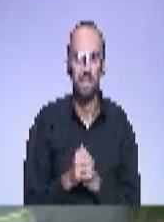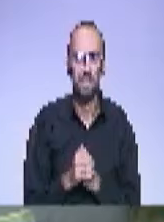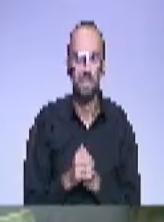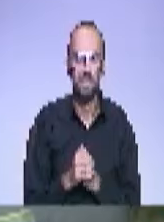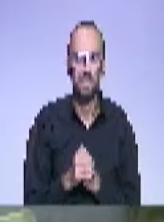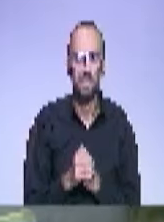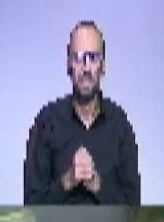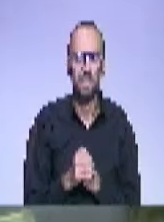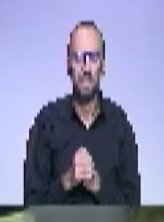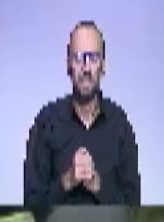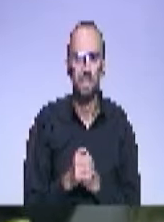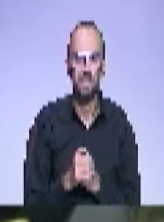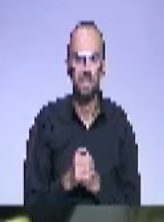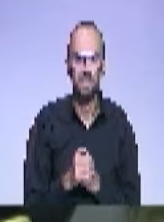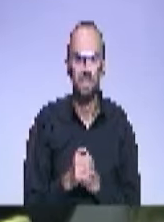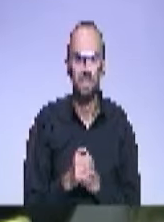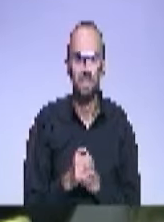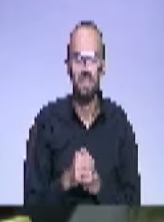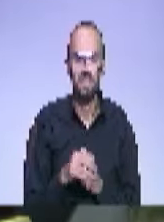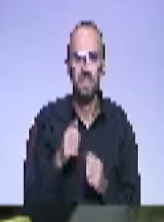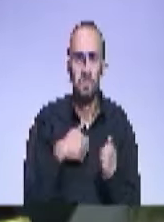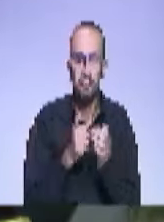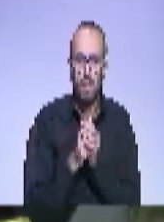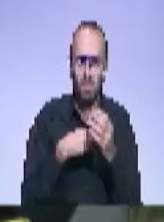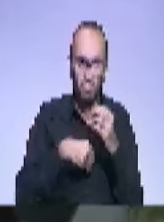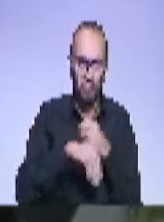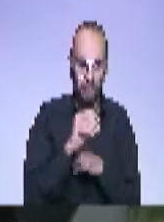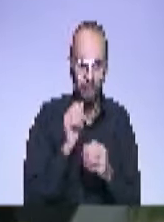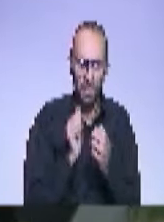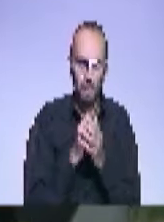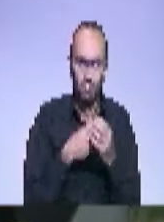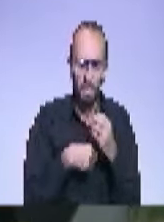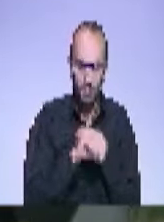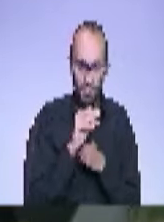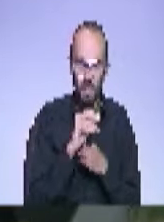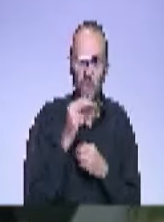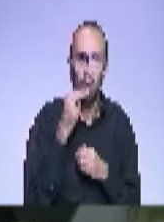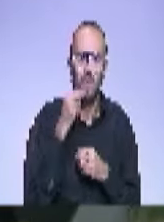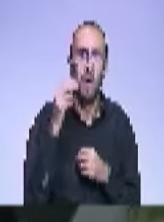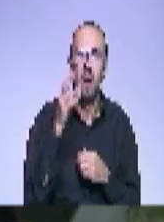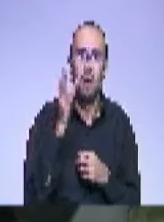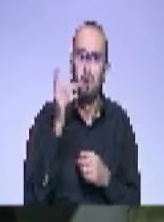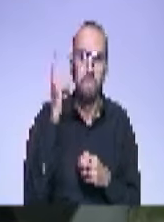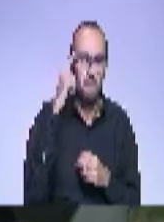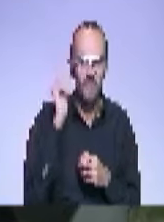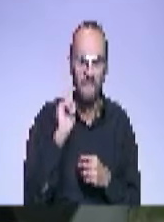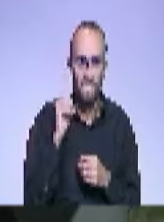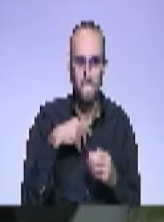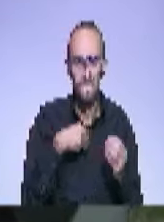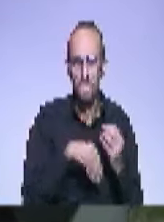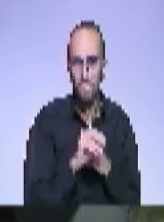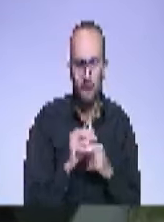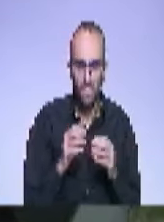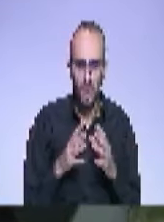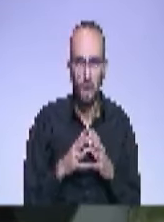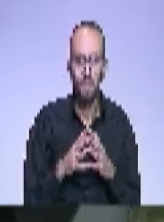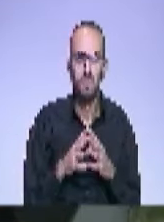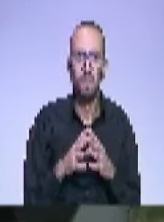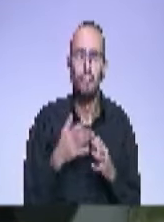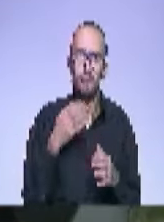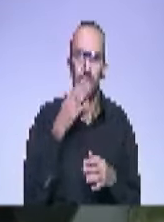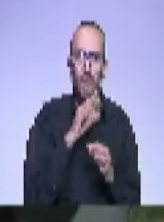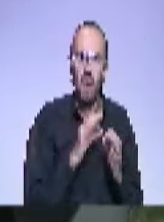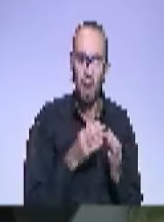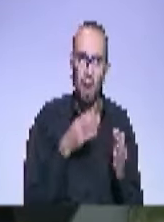مشترك عمل مشترك. سبت البيت ومشيت بالطبع يا ابونا من غير ما هو يعرف الصراحه يا ابويا. جيت عند